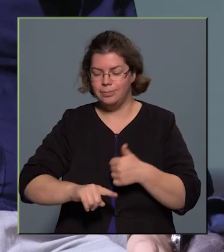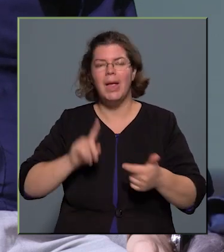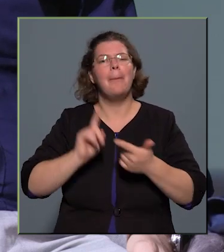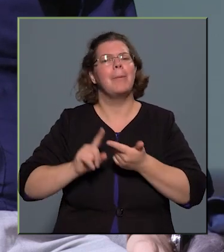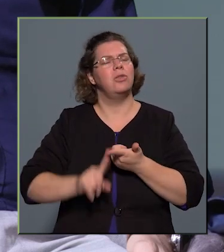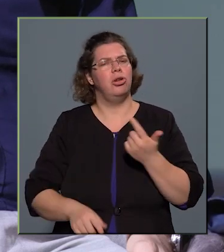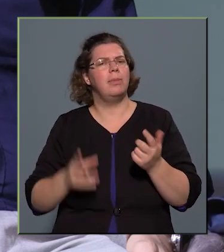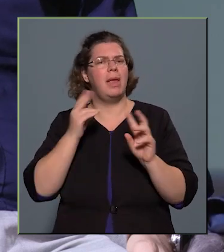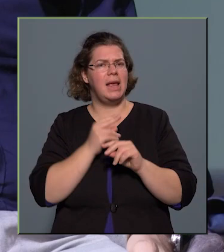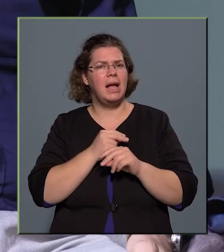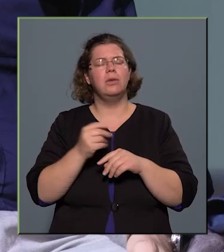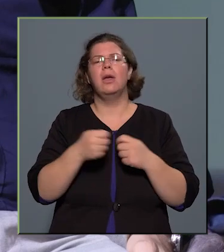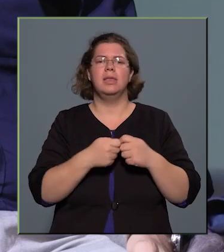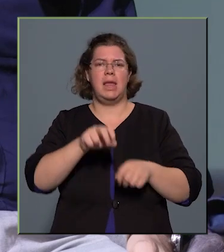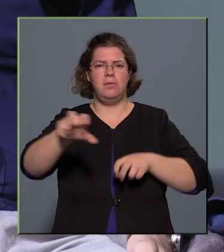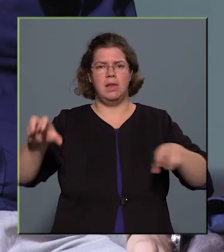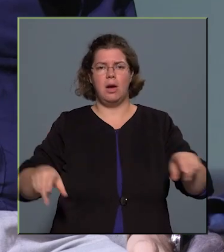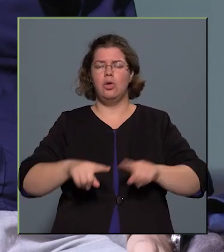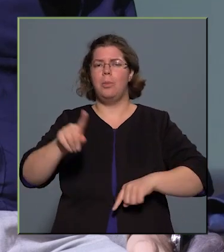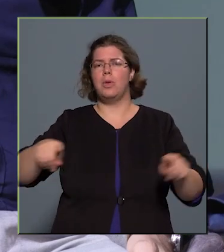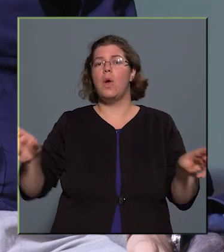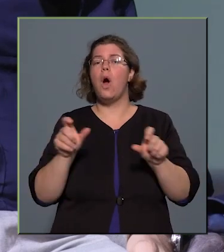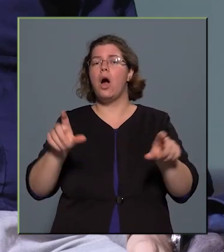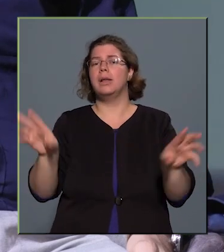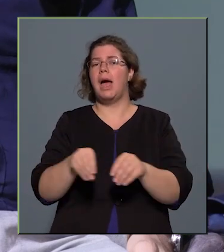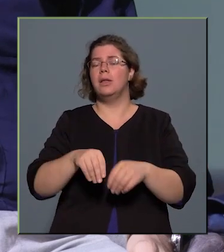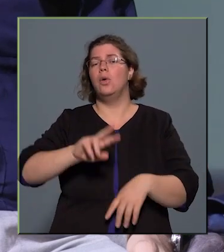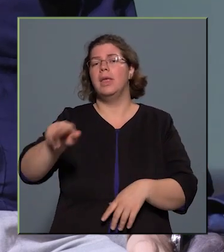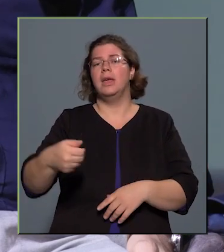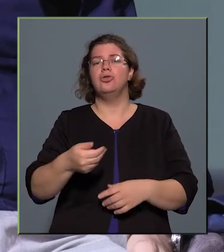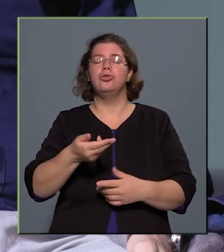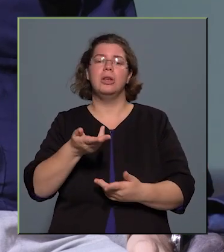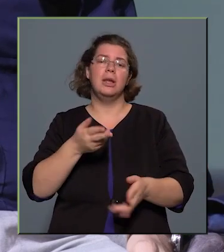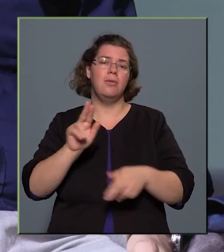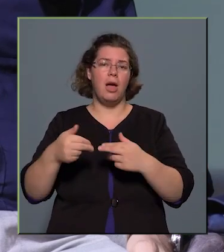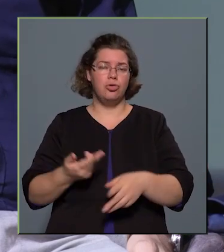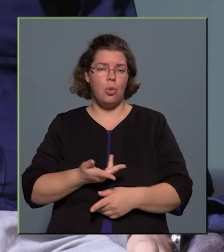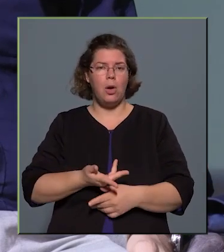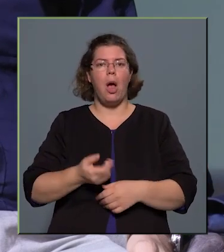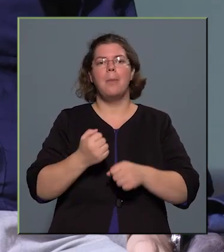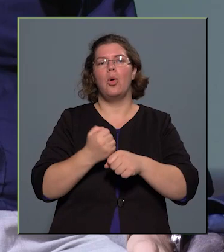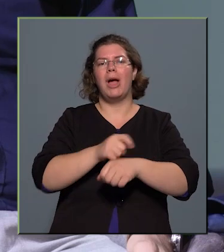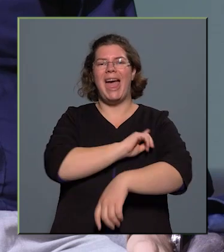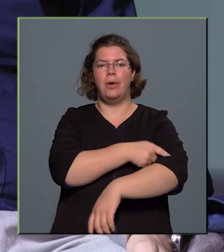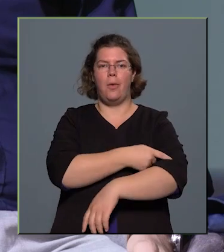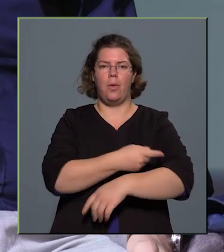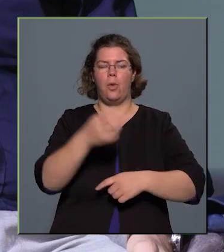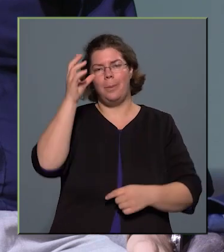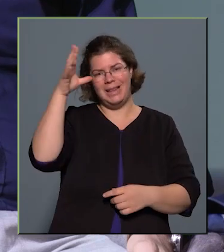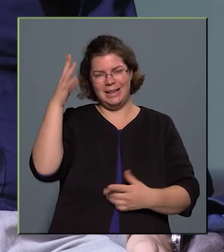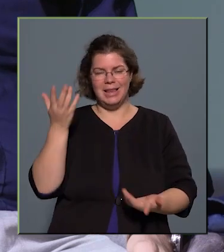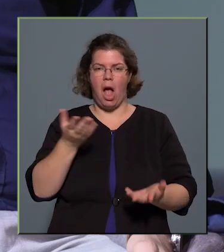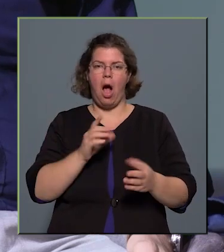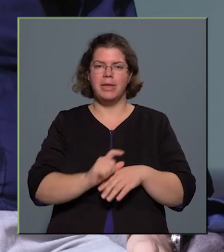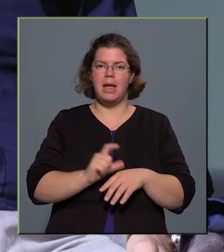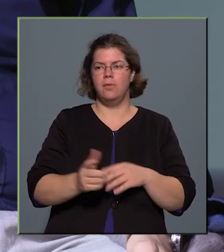amúgy beszélgettünk a szervezetekkel a különböző akadályokról és kihívásokról, és a munkaerő kompetenciák hiánya, vagy az új tudás tehetség